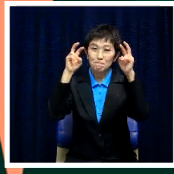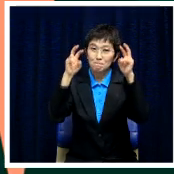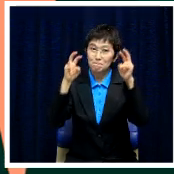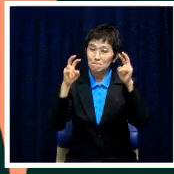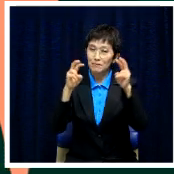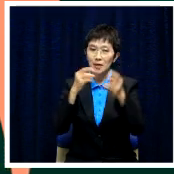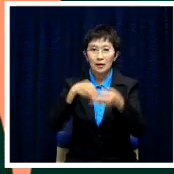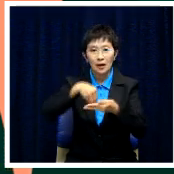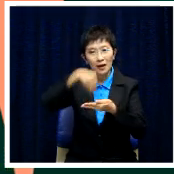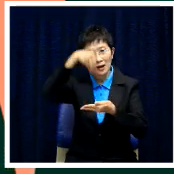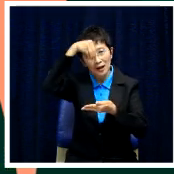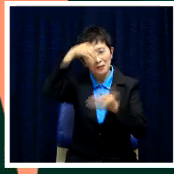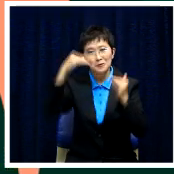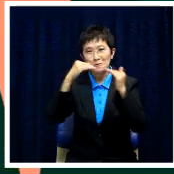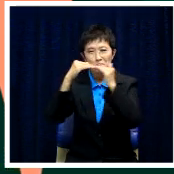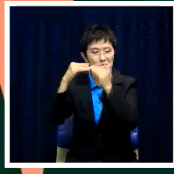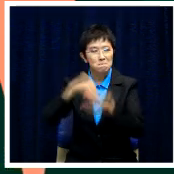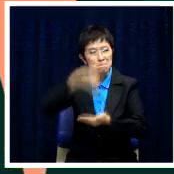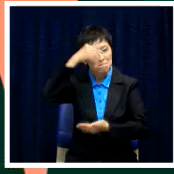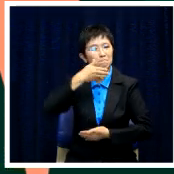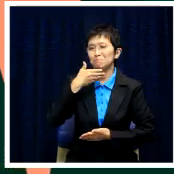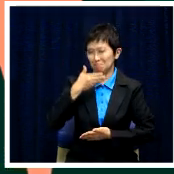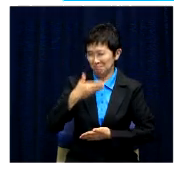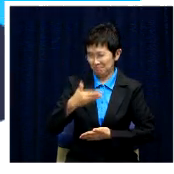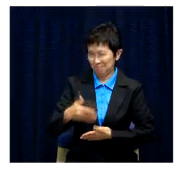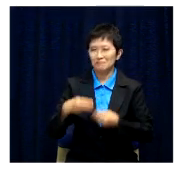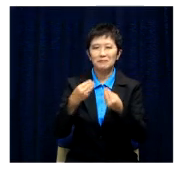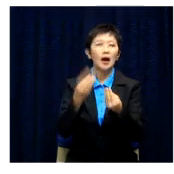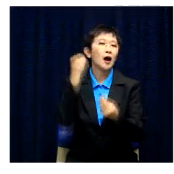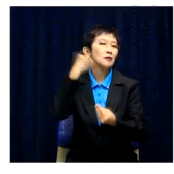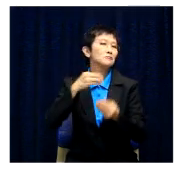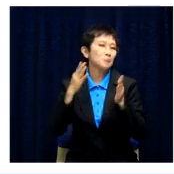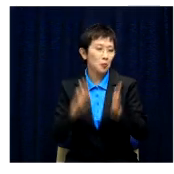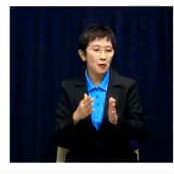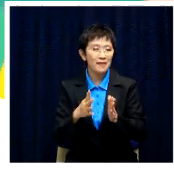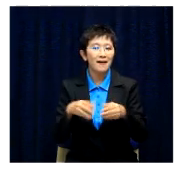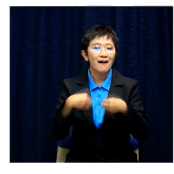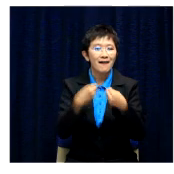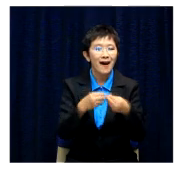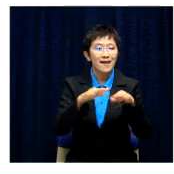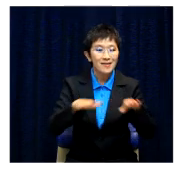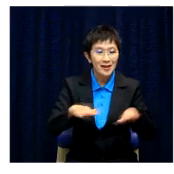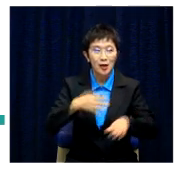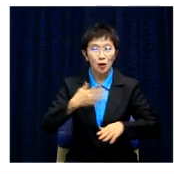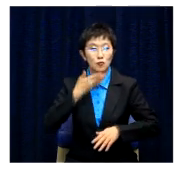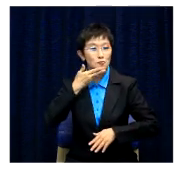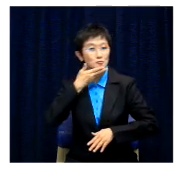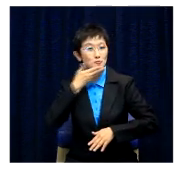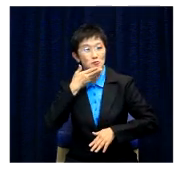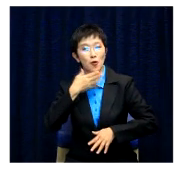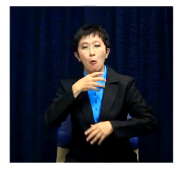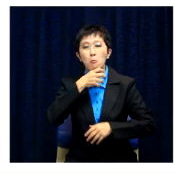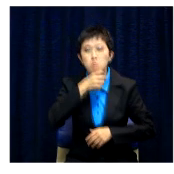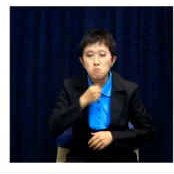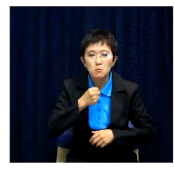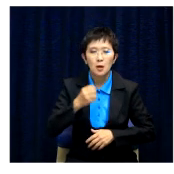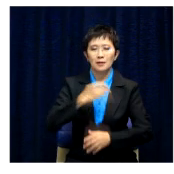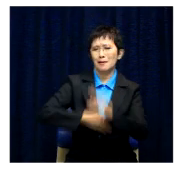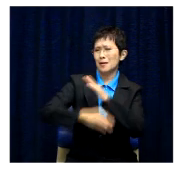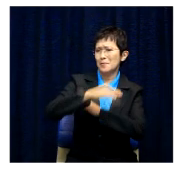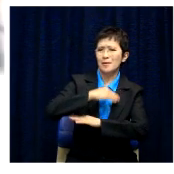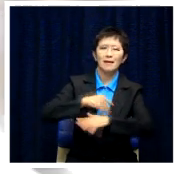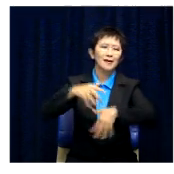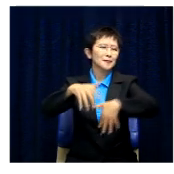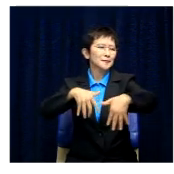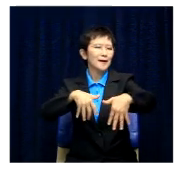งเสริมการเรียนรู้ตลอดชีวิตให้แก่ทุกคนมุ่งเน้นให้เด็กเยาวชนผู้สูงอายุคนพิการและประชาชนทั่ว